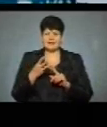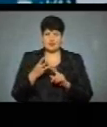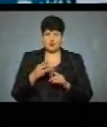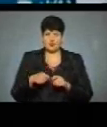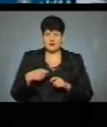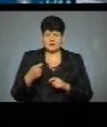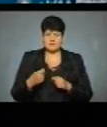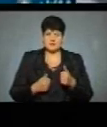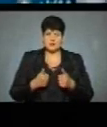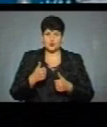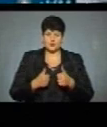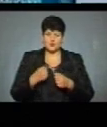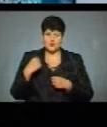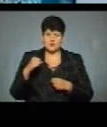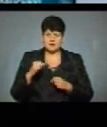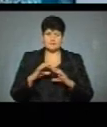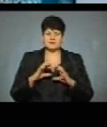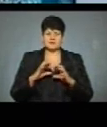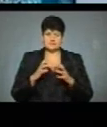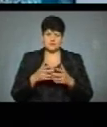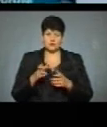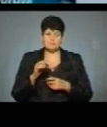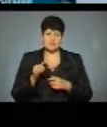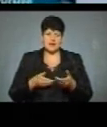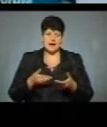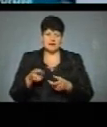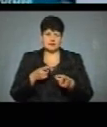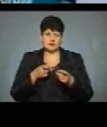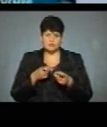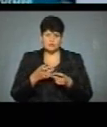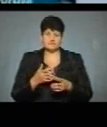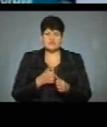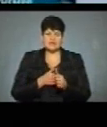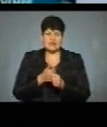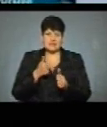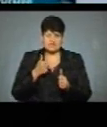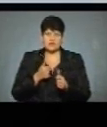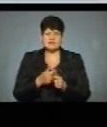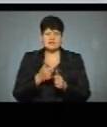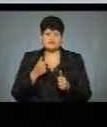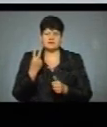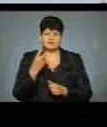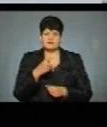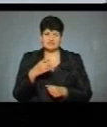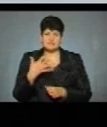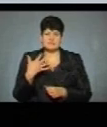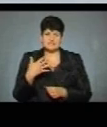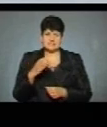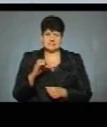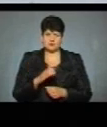біатлону. Відстрілявся з 5 промахами. Від лідера гонки Дмитро Підручний відстав на 2 хвилини 55